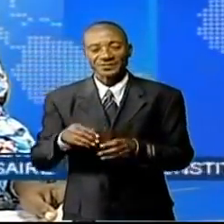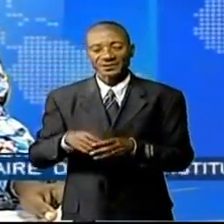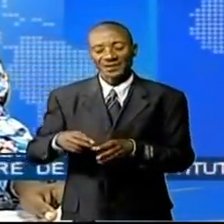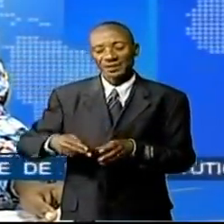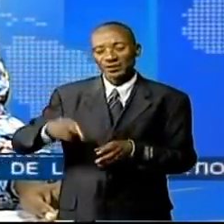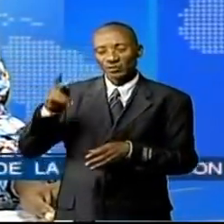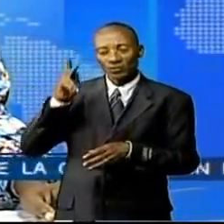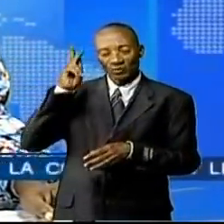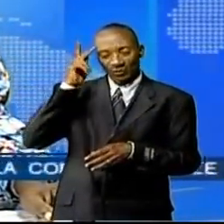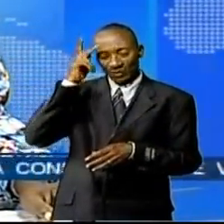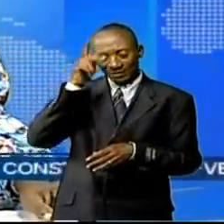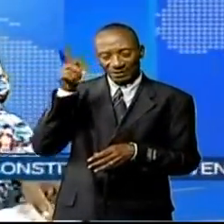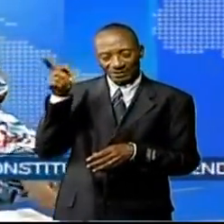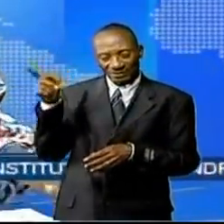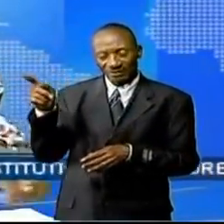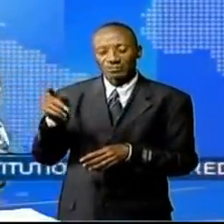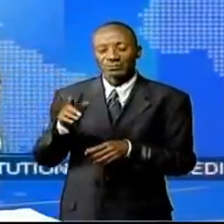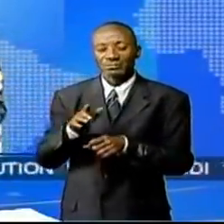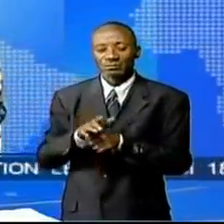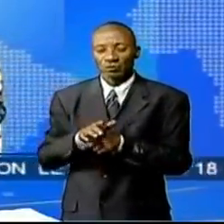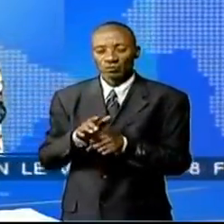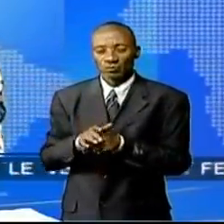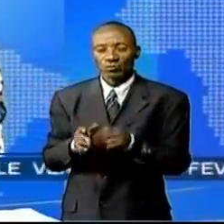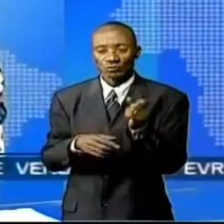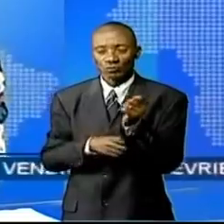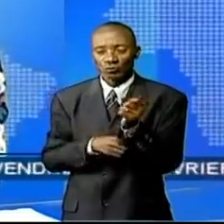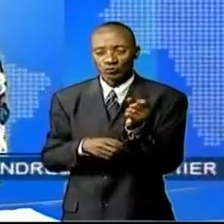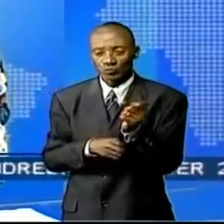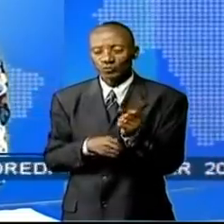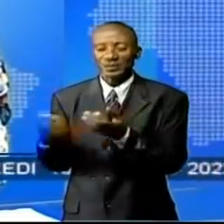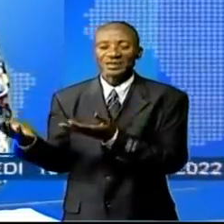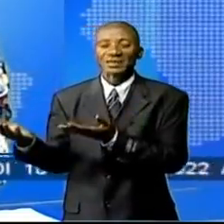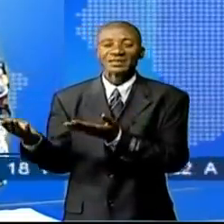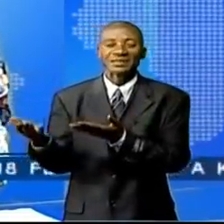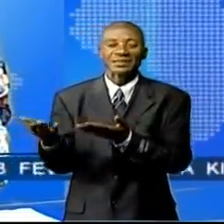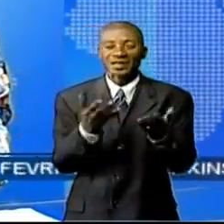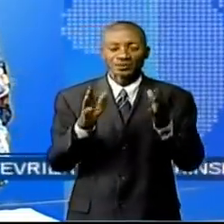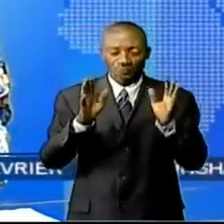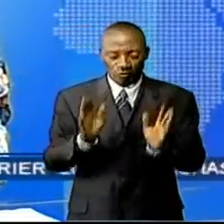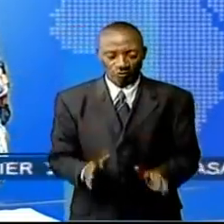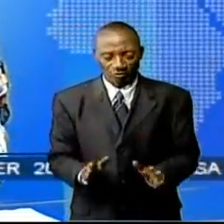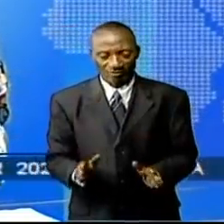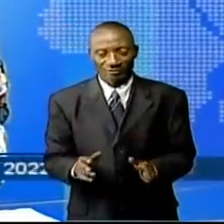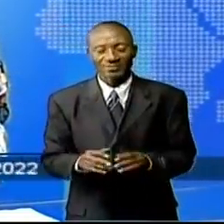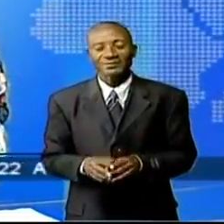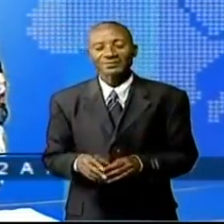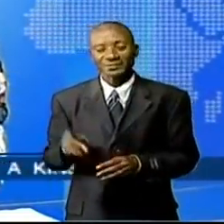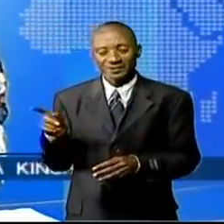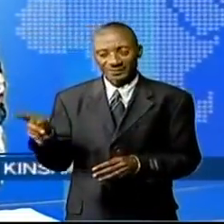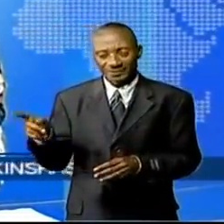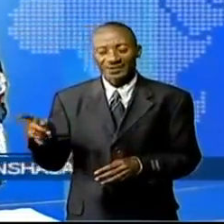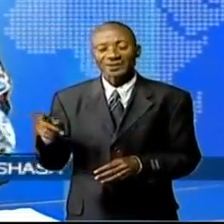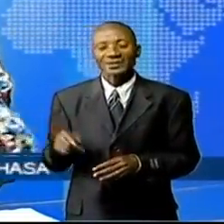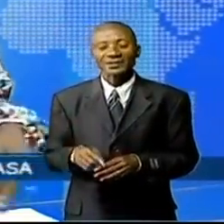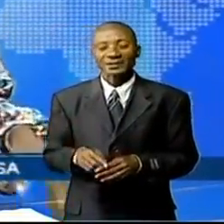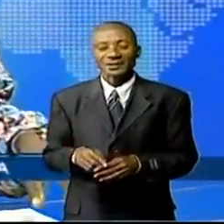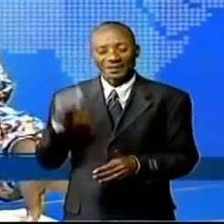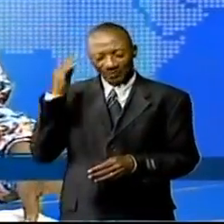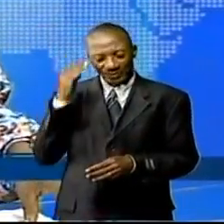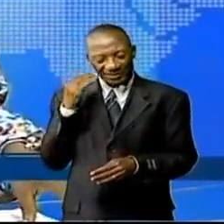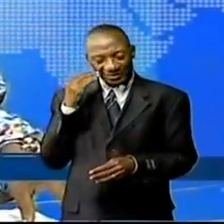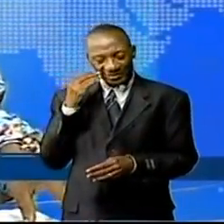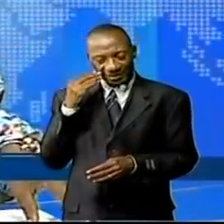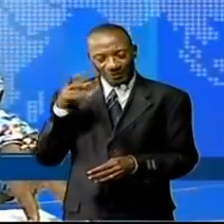et les transporteurs sont informés des nouvelles dispositions prises par le gouvernement provincial en vue de protéger la voirie de la